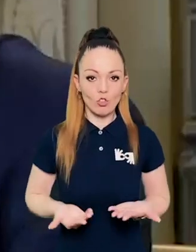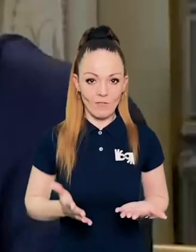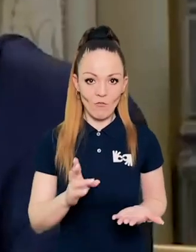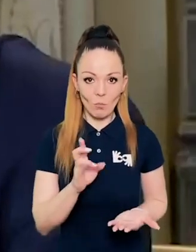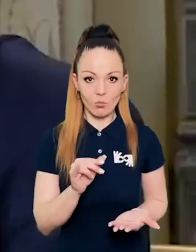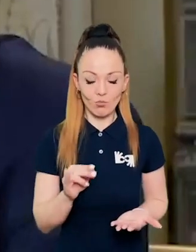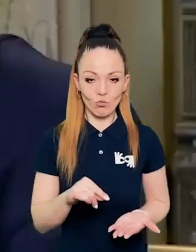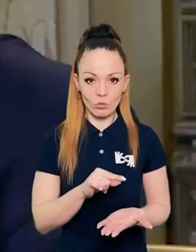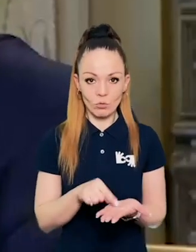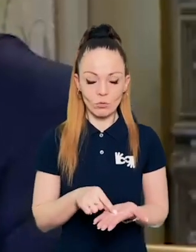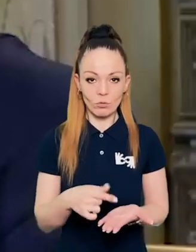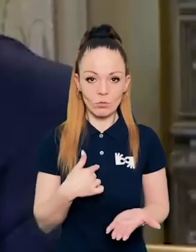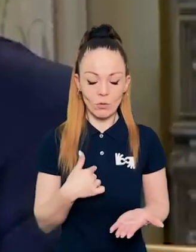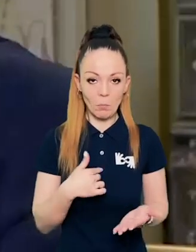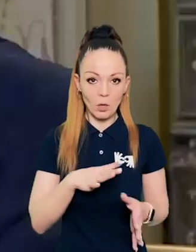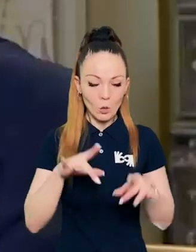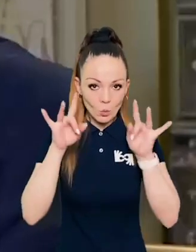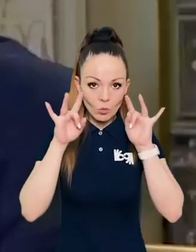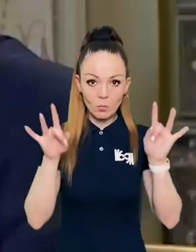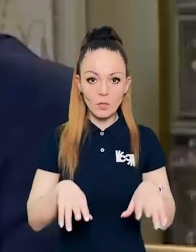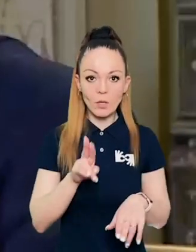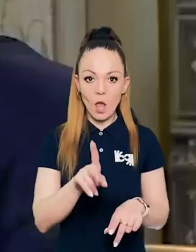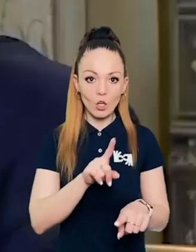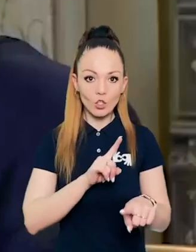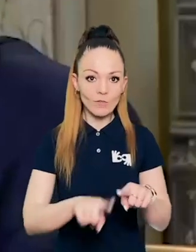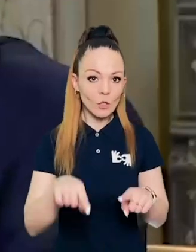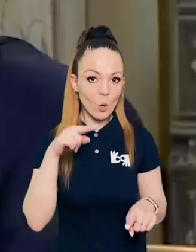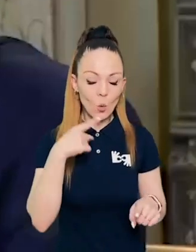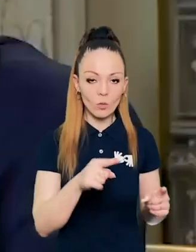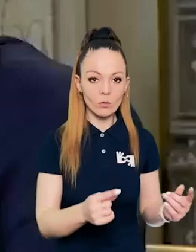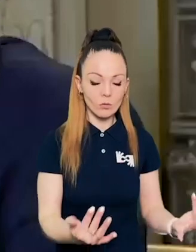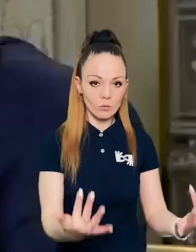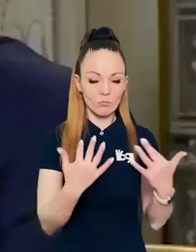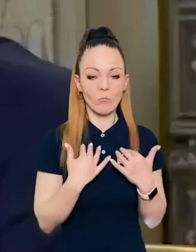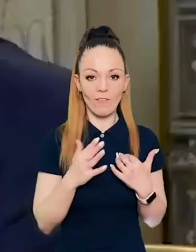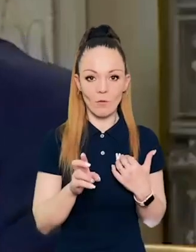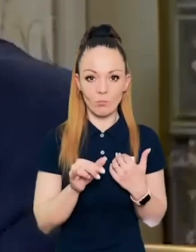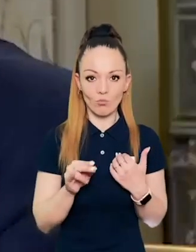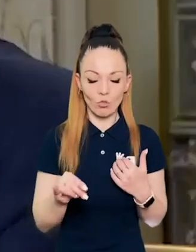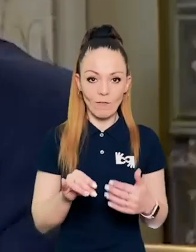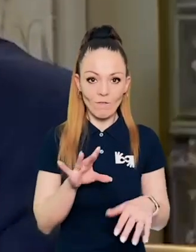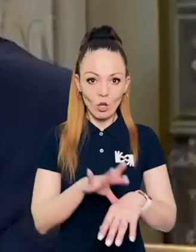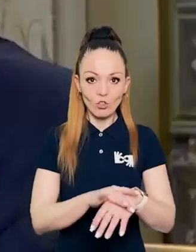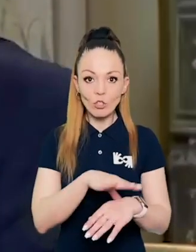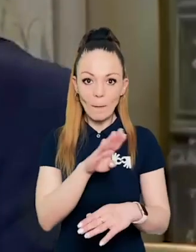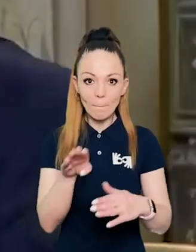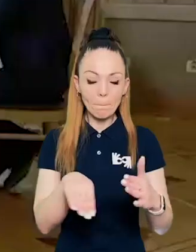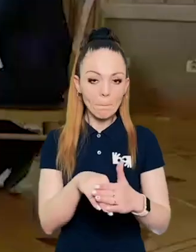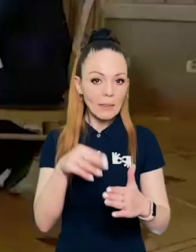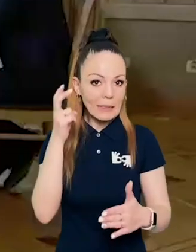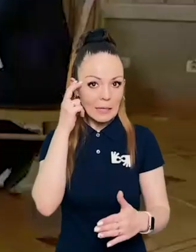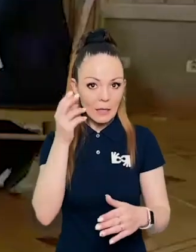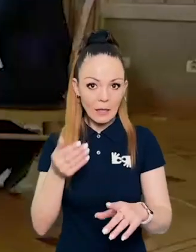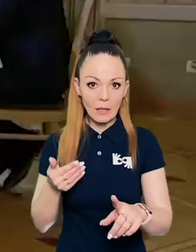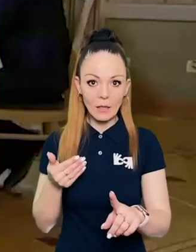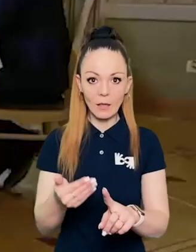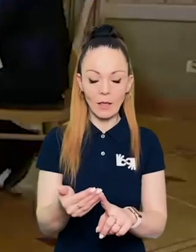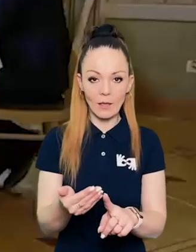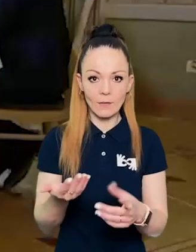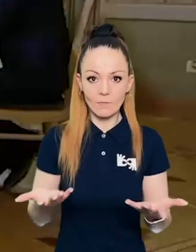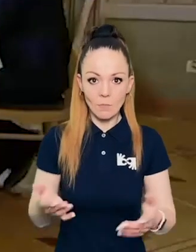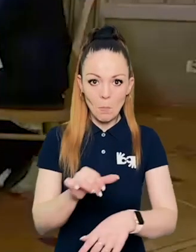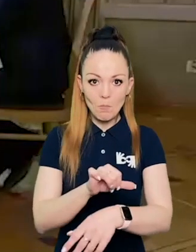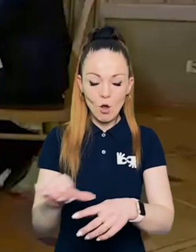я, наприклад, я живу в Бучі. Для мене стало сюрпризом, як швидко російські війська опинилися в Бучі. Фактично під